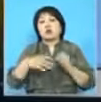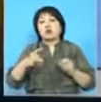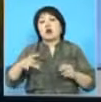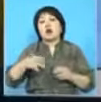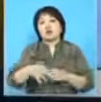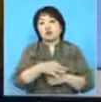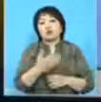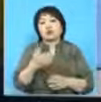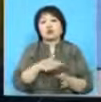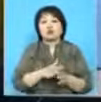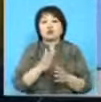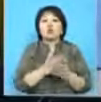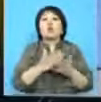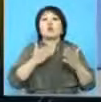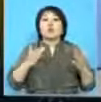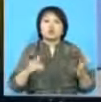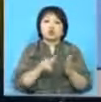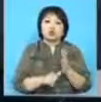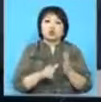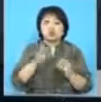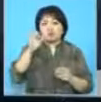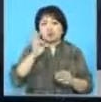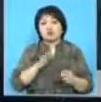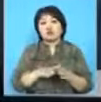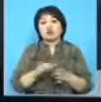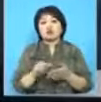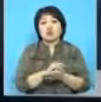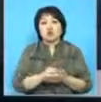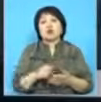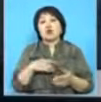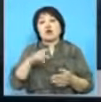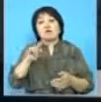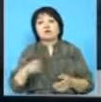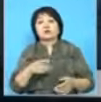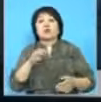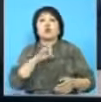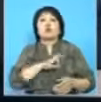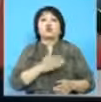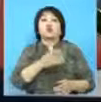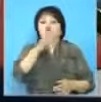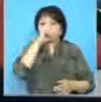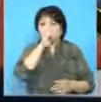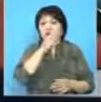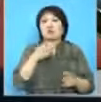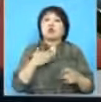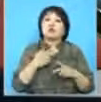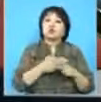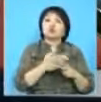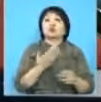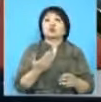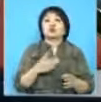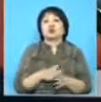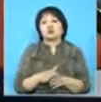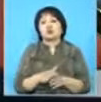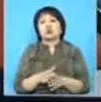районах. На их исполнении находится более 60% исполнительных документов о взыскании в пользу государства, что мешает